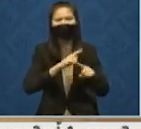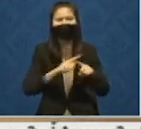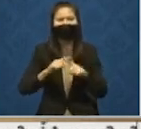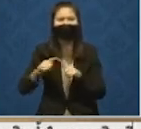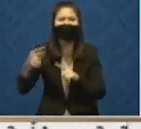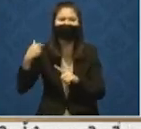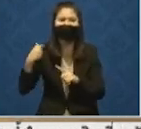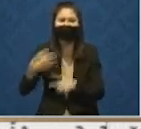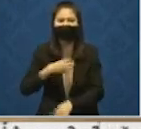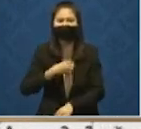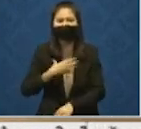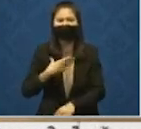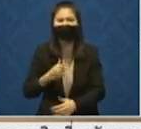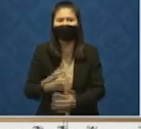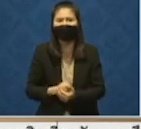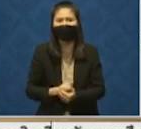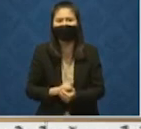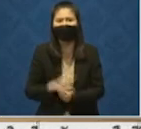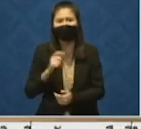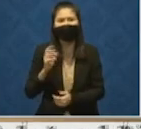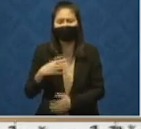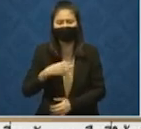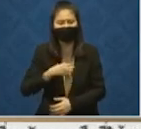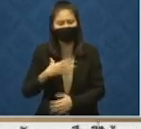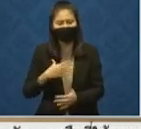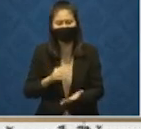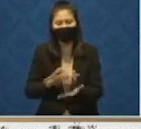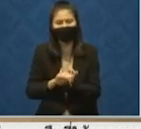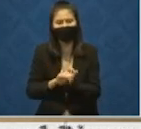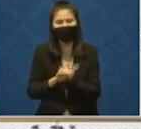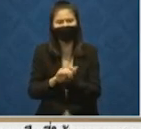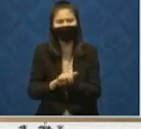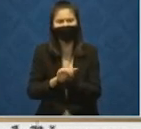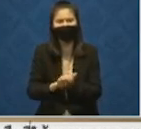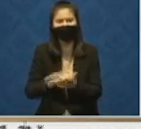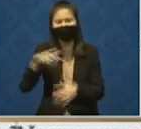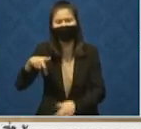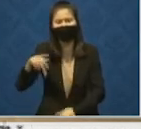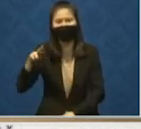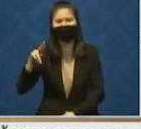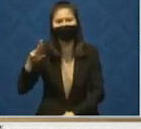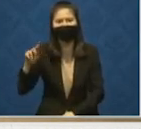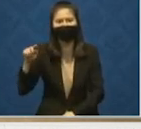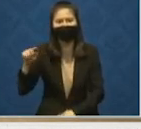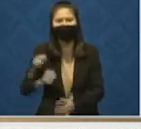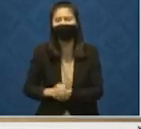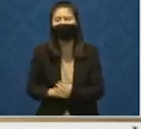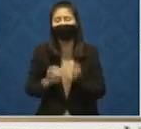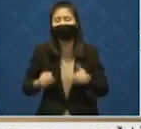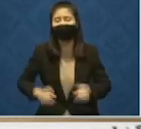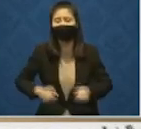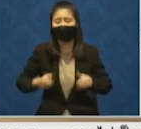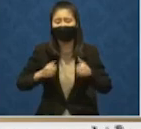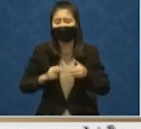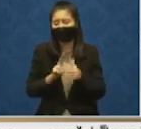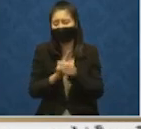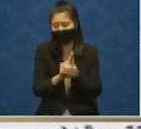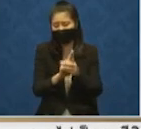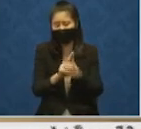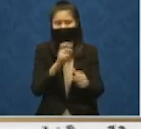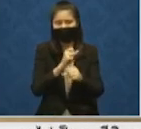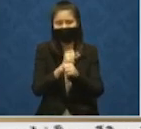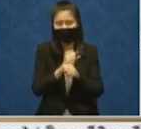สร้างชาติมาเสนอเงิน 200ล้านบาทให้กับนายชุมพลพรรคที่มาเสนอเงินแต่ไม่ได้ไปอยู่ด้วยนั้นมาทาบทามแล้วเสนอเก้าอี้